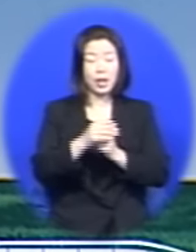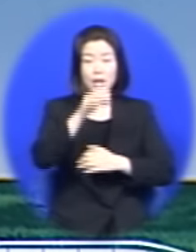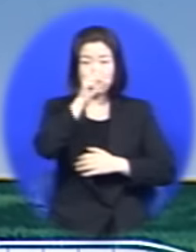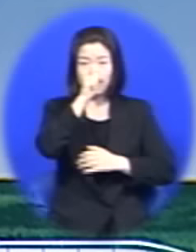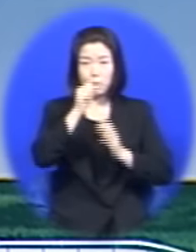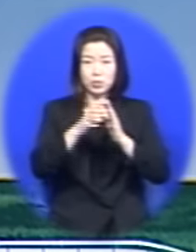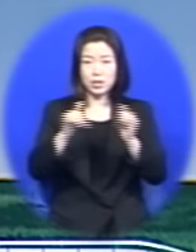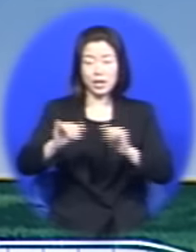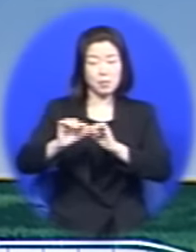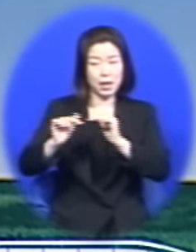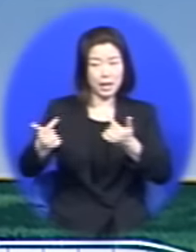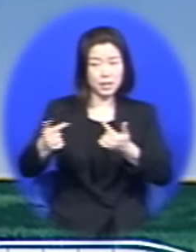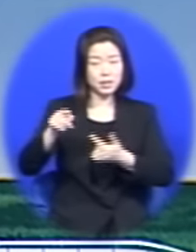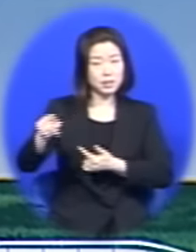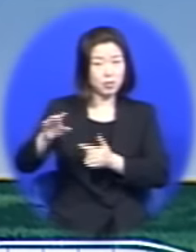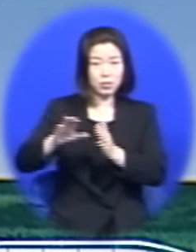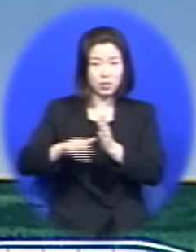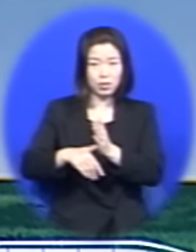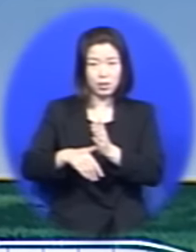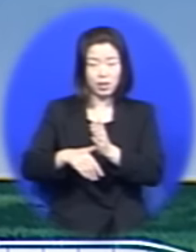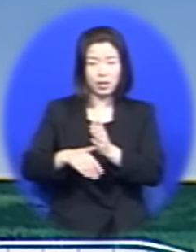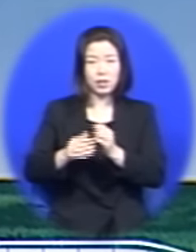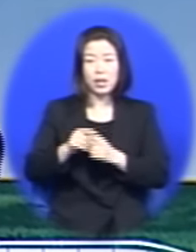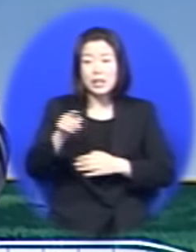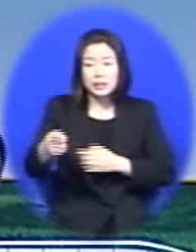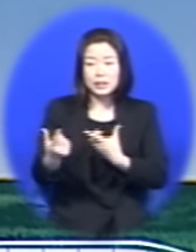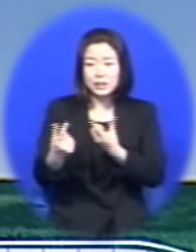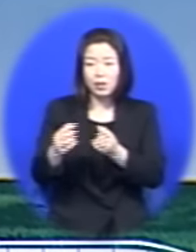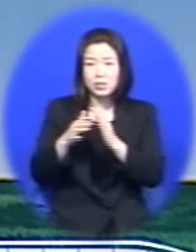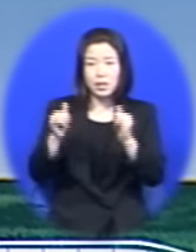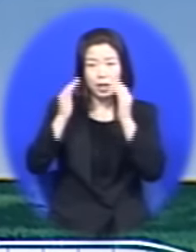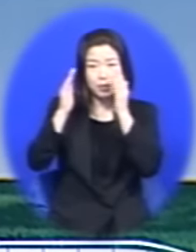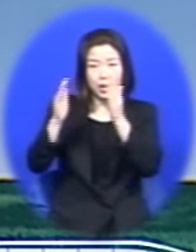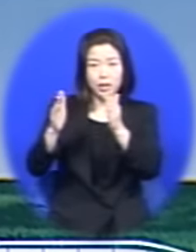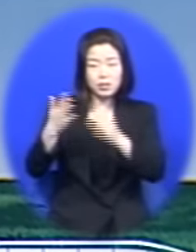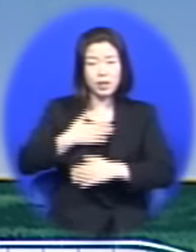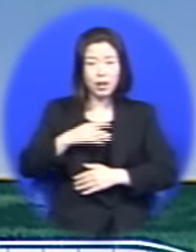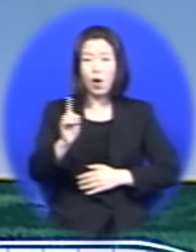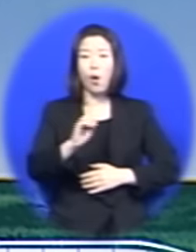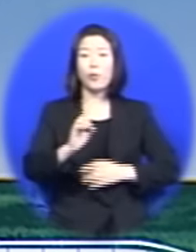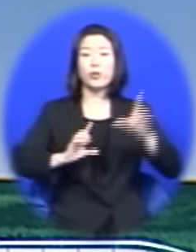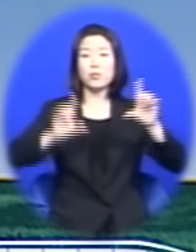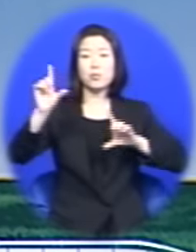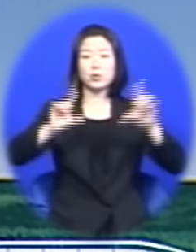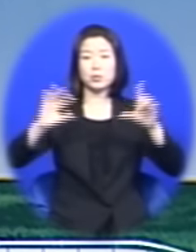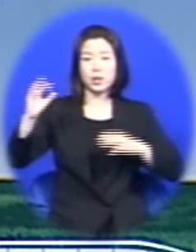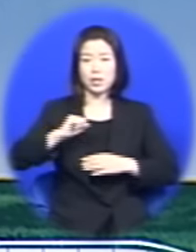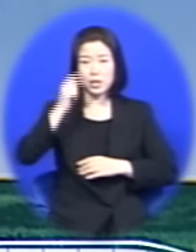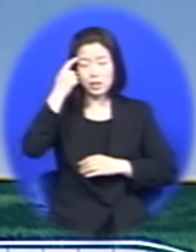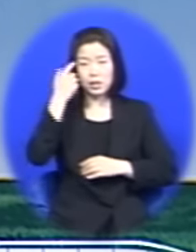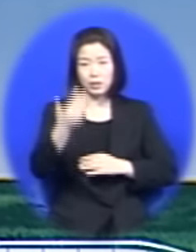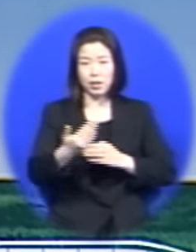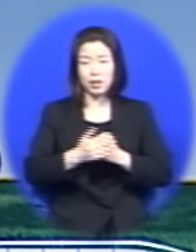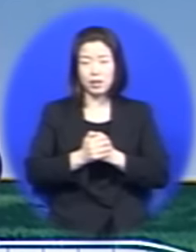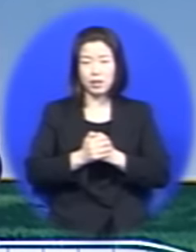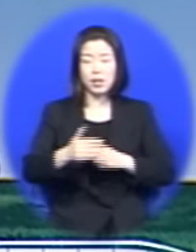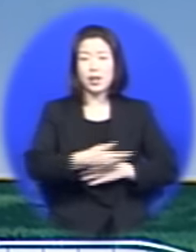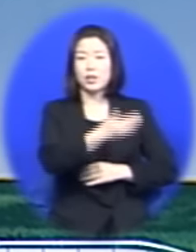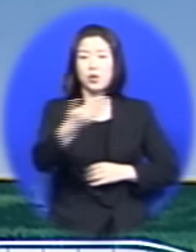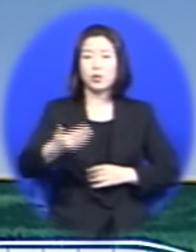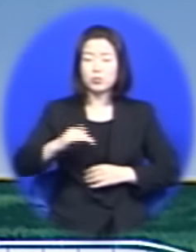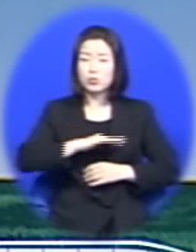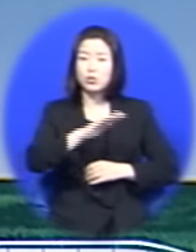좋은 사람이 아닌 경우. 그런 사람을 향하여 내가 어떤 태도를 갖느냐. 여러분,